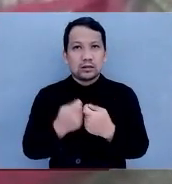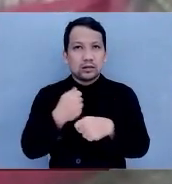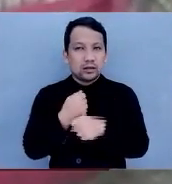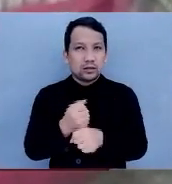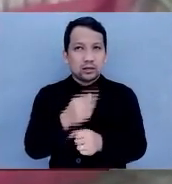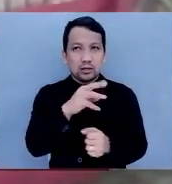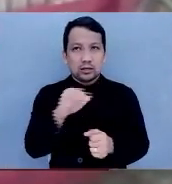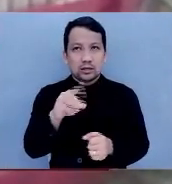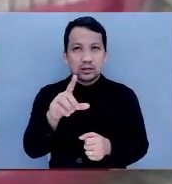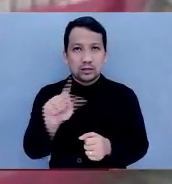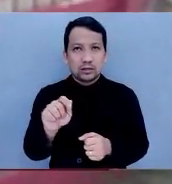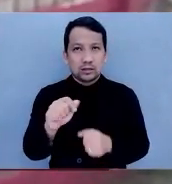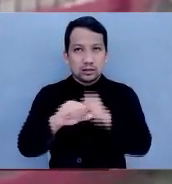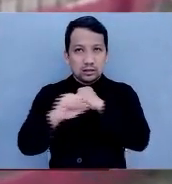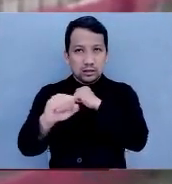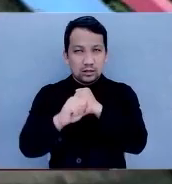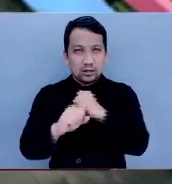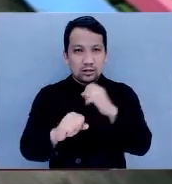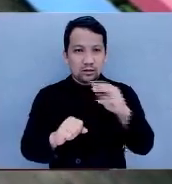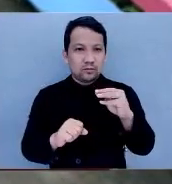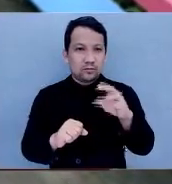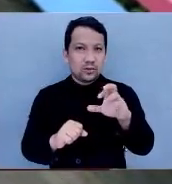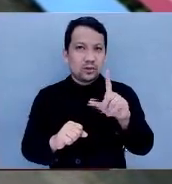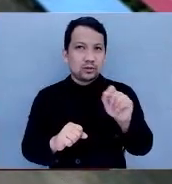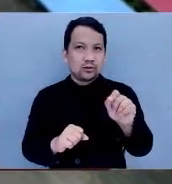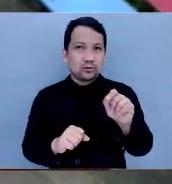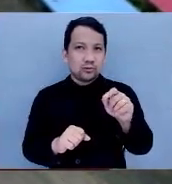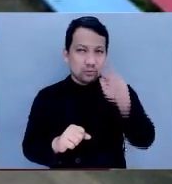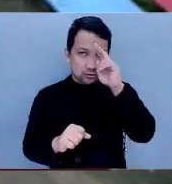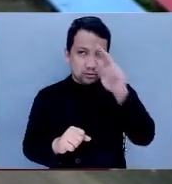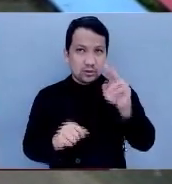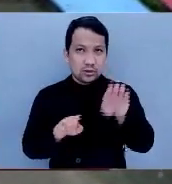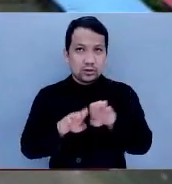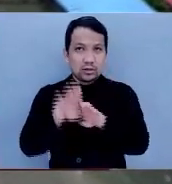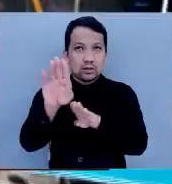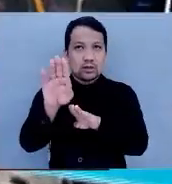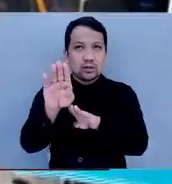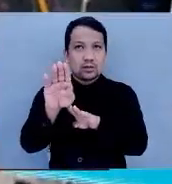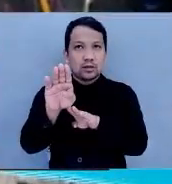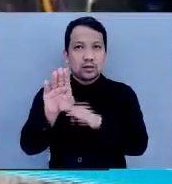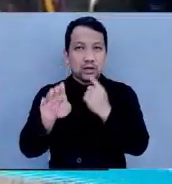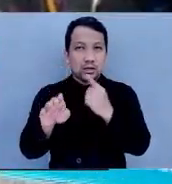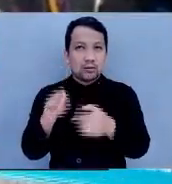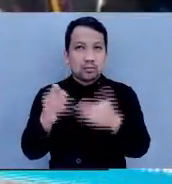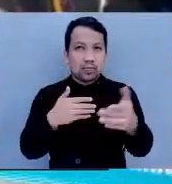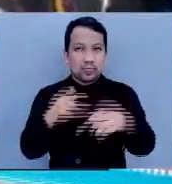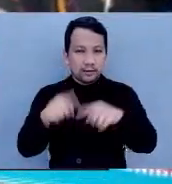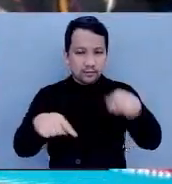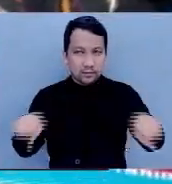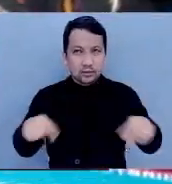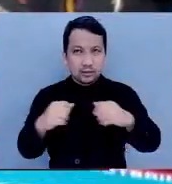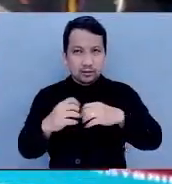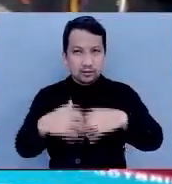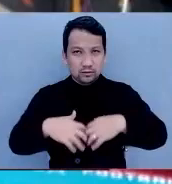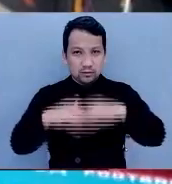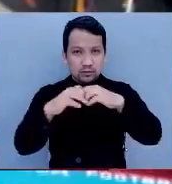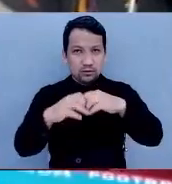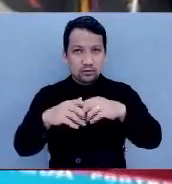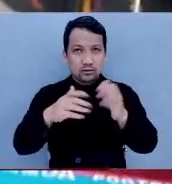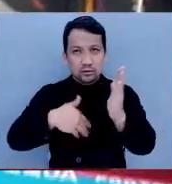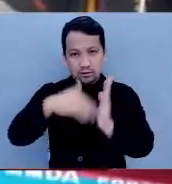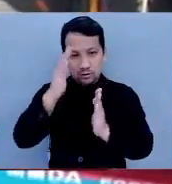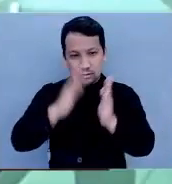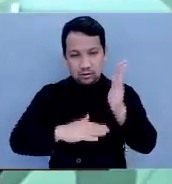MMDA ang kampanyang metro gwapo kung saan agaw pansin ang mga foot bridge at iba pang istrukturang pininturahan ng